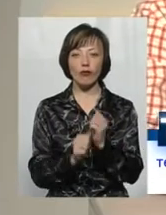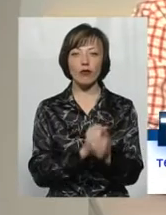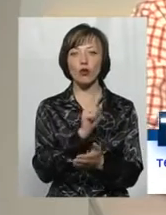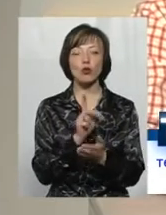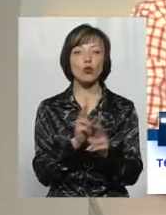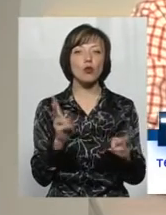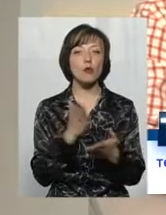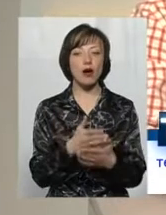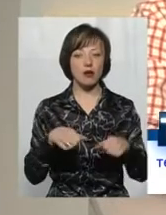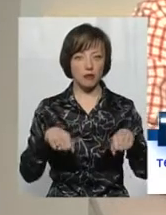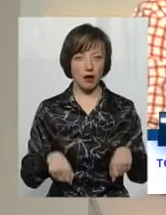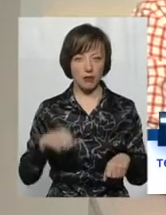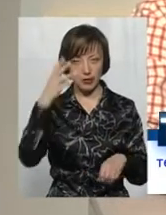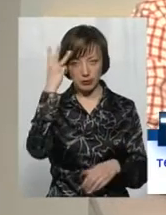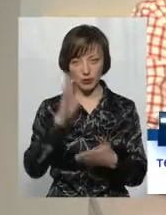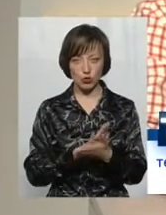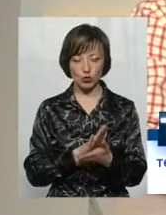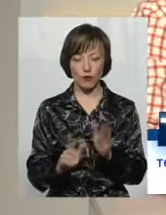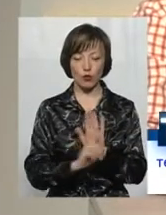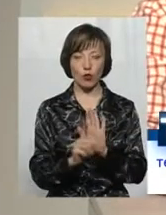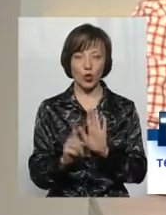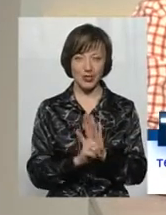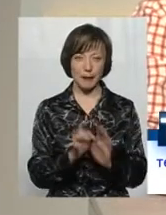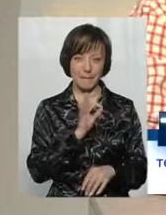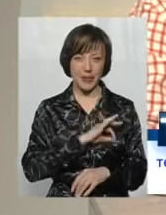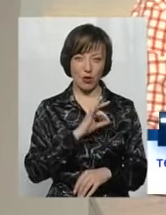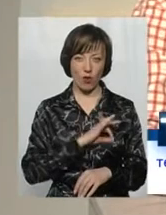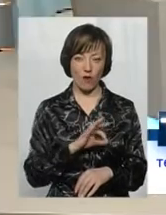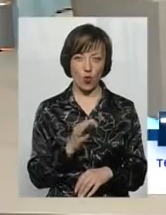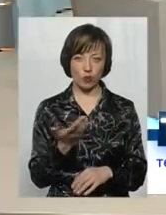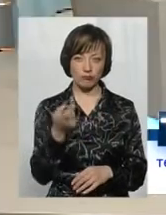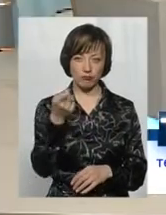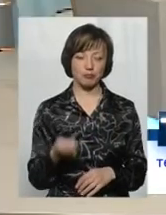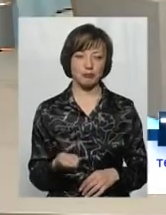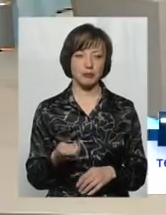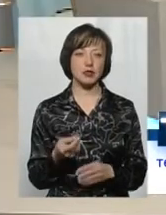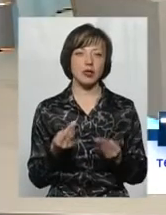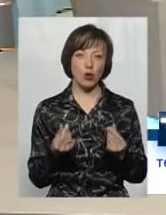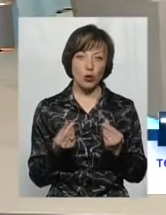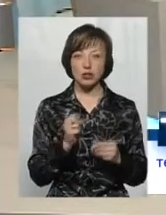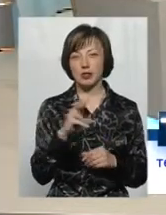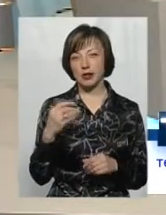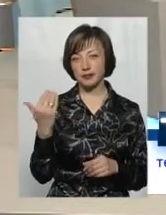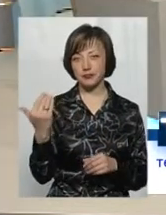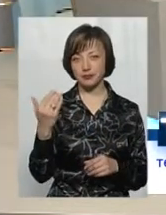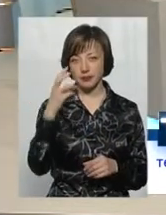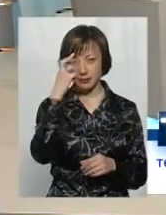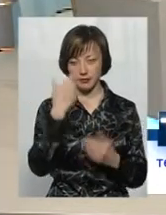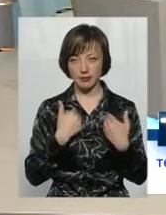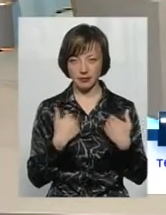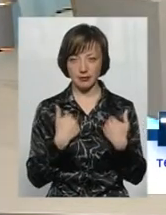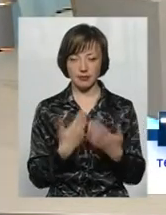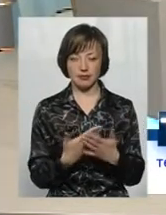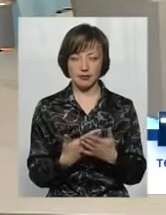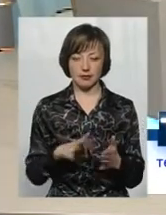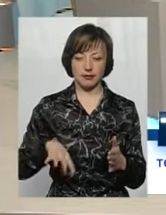право в місті Хмельницькому безкоштовного проїзду, тобто пільгового, точніше, бо він все одно ж він за гроші, але за гроші таких, як я, там, умовно